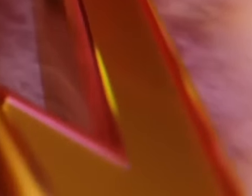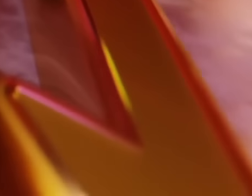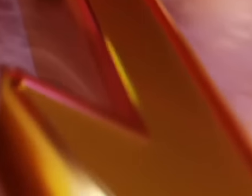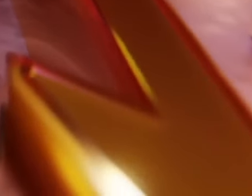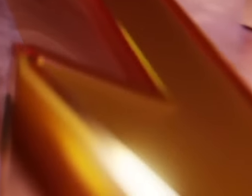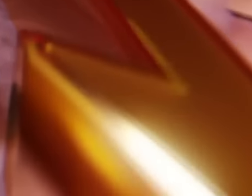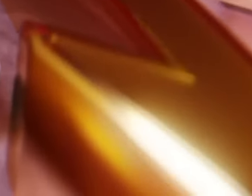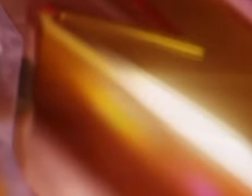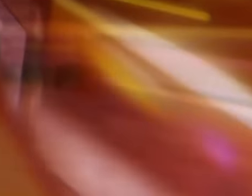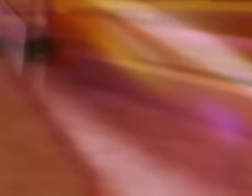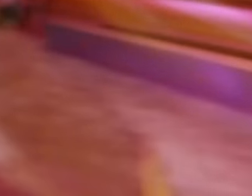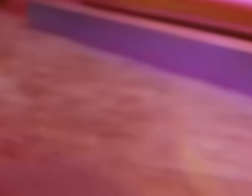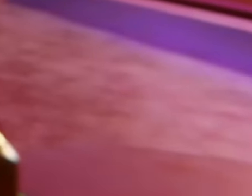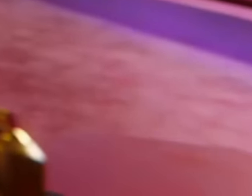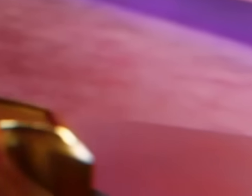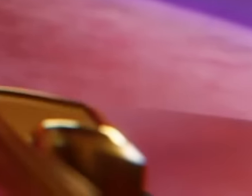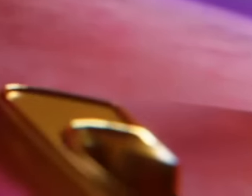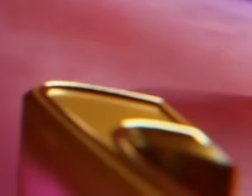يا